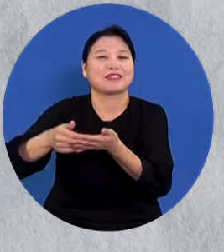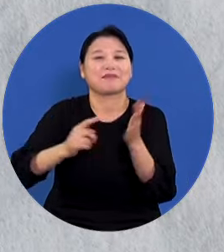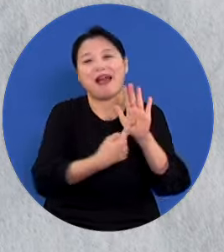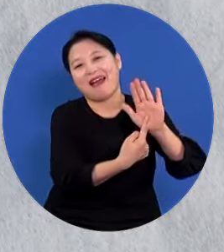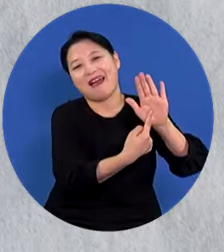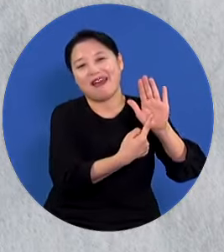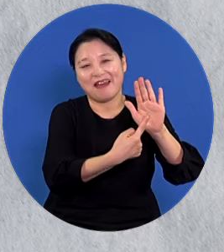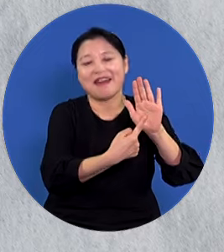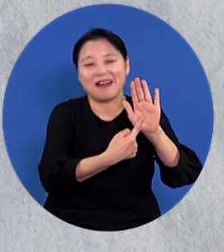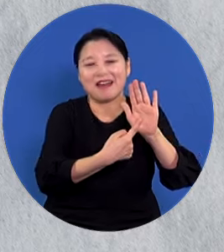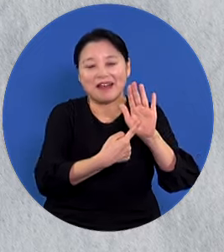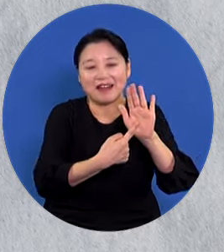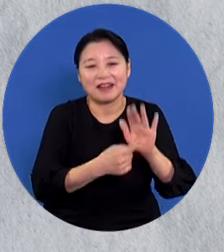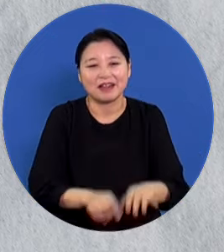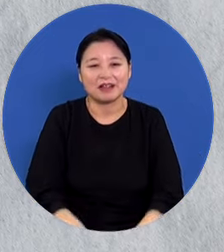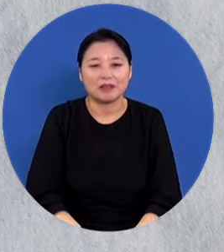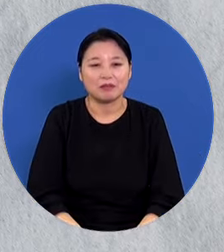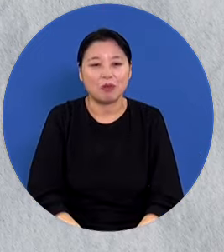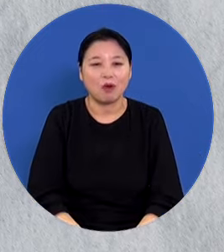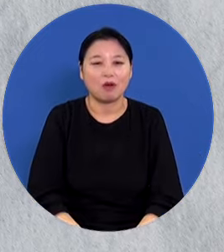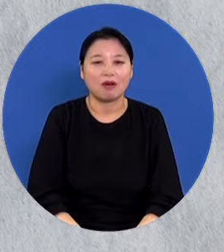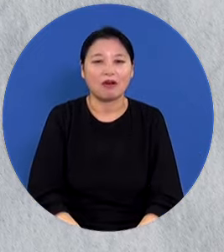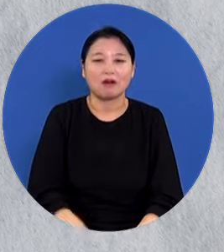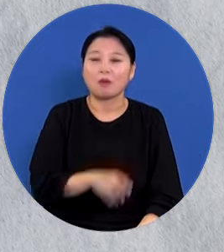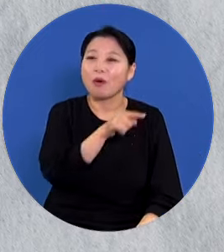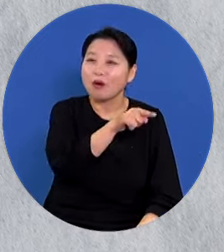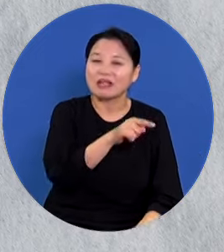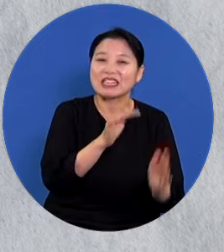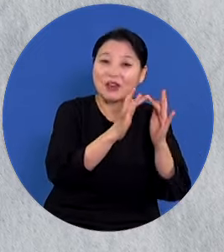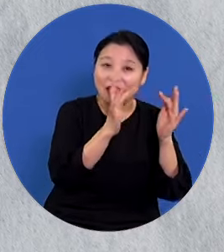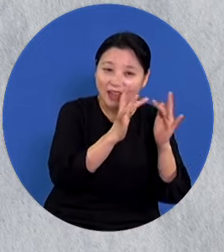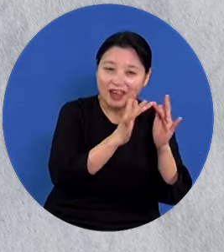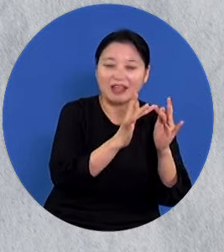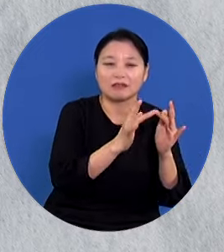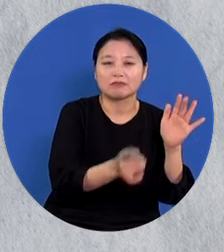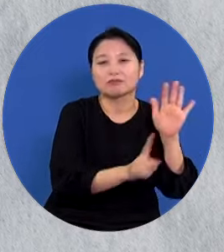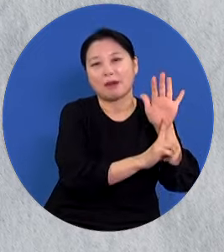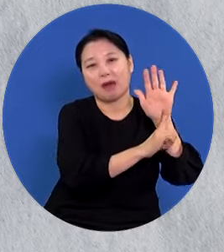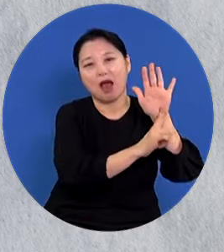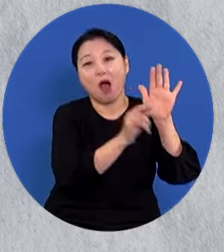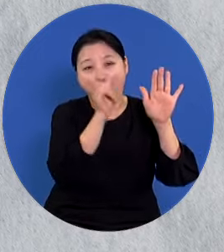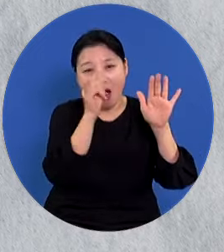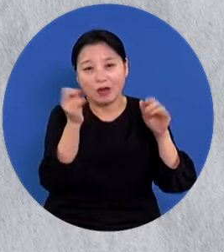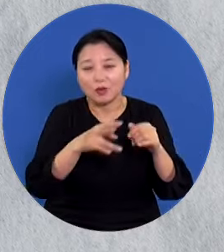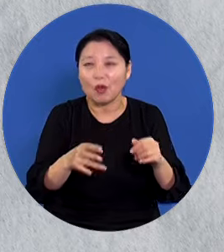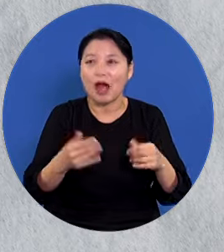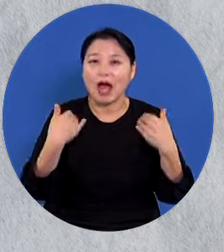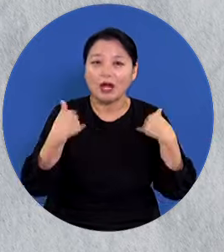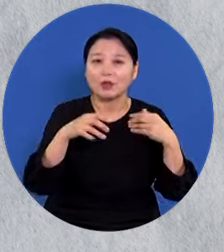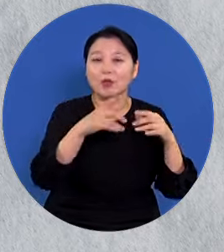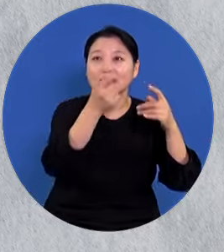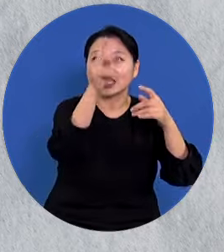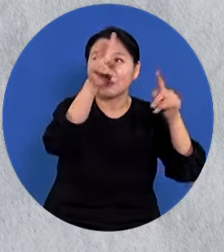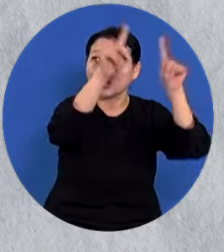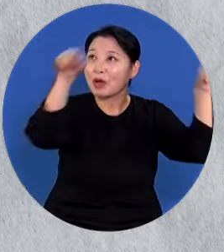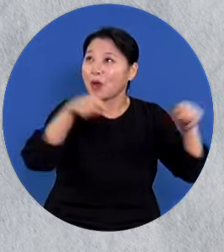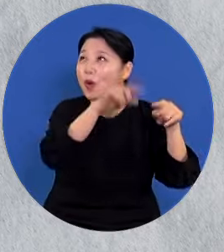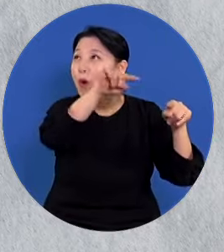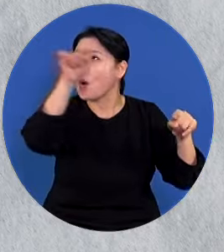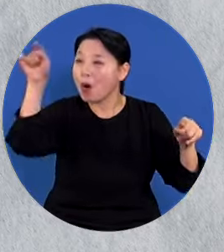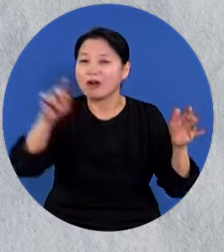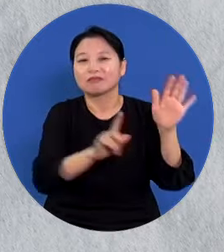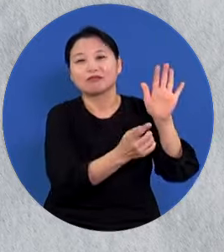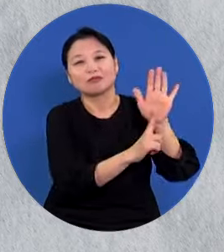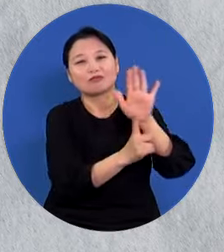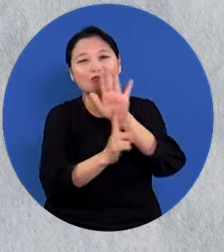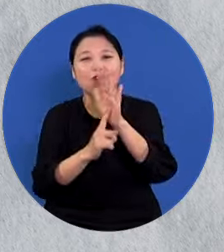네. 뭐 레터에도 실리고 학교 곳곳에 이렇게 스크린에서 그거를 이렇게 전시해서 보여주기도 하고 뭐